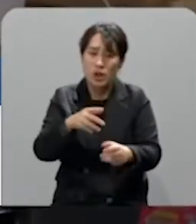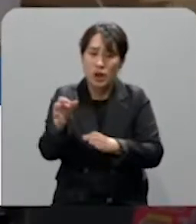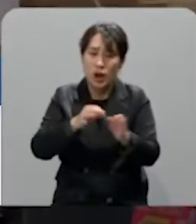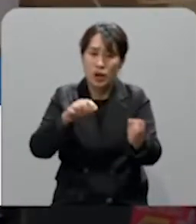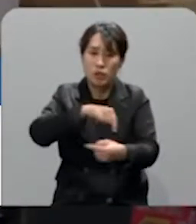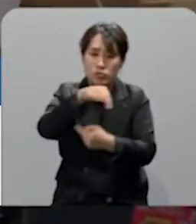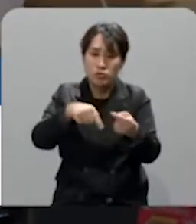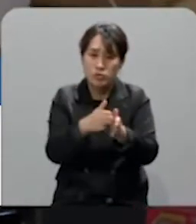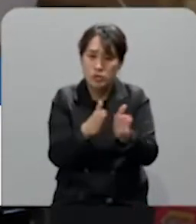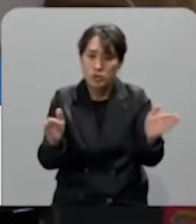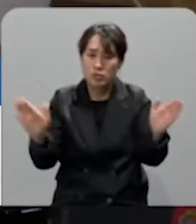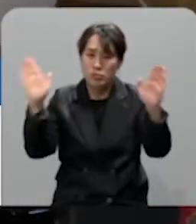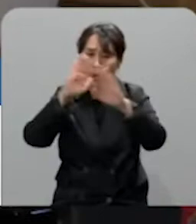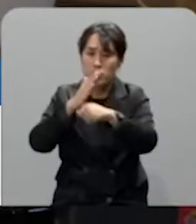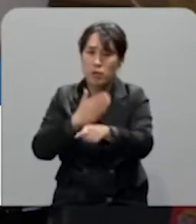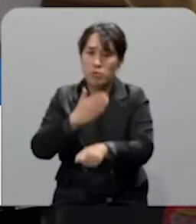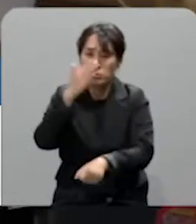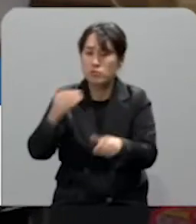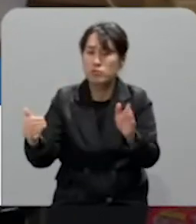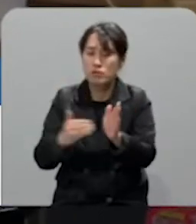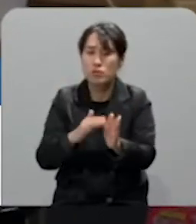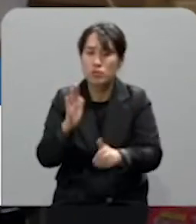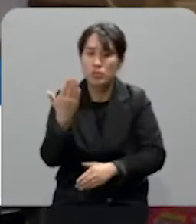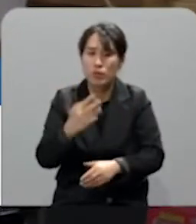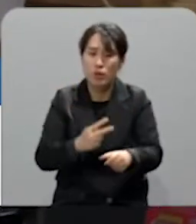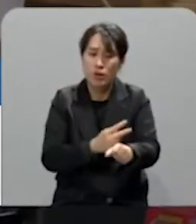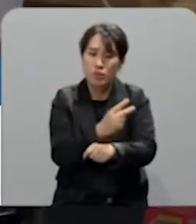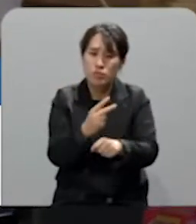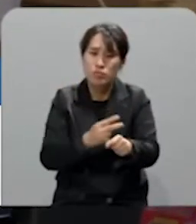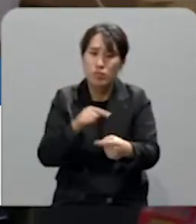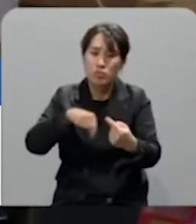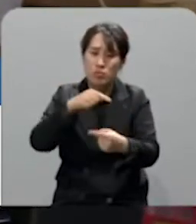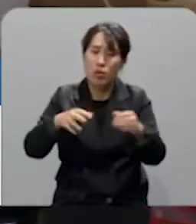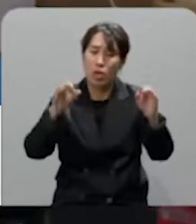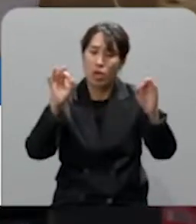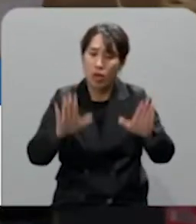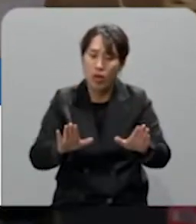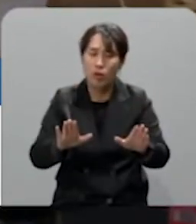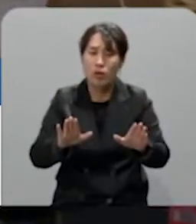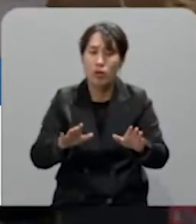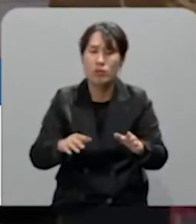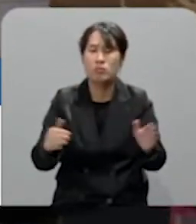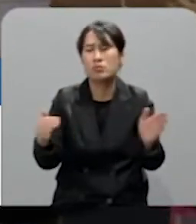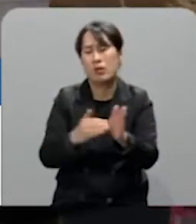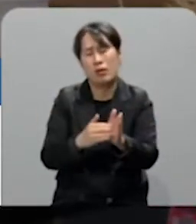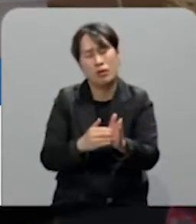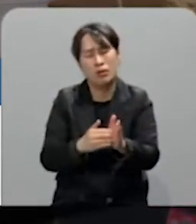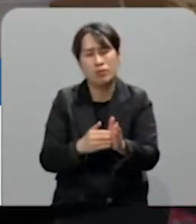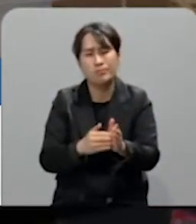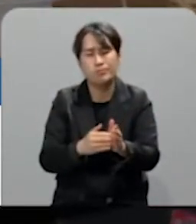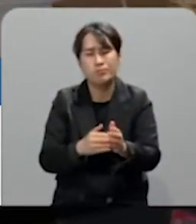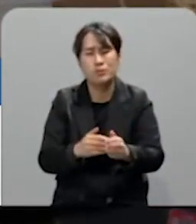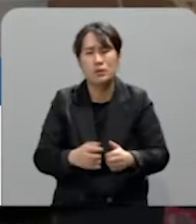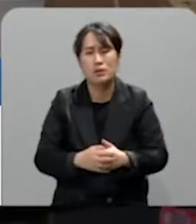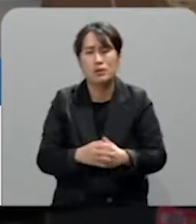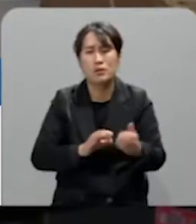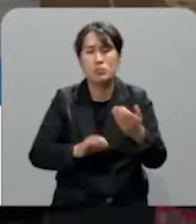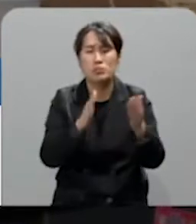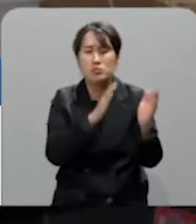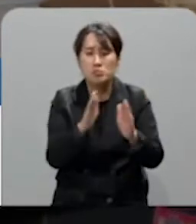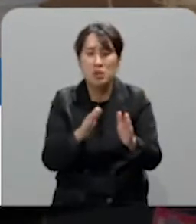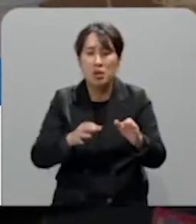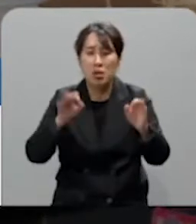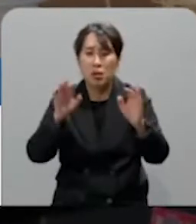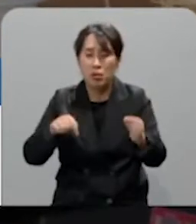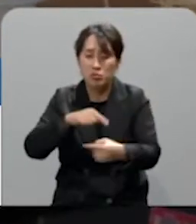장사 시작해서 9시 했는데 보통 2시간 장사하고 문을 닫는 실정이 돼버려요. 그러면은 뭐